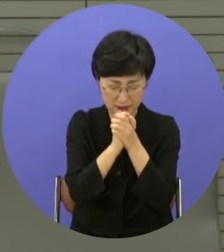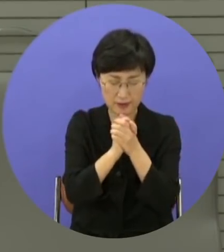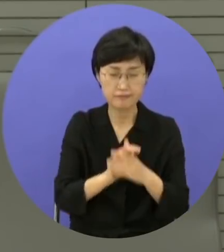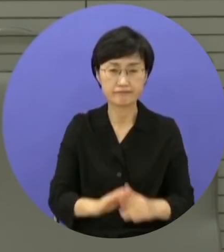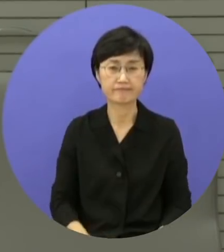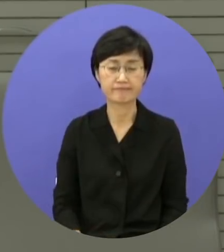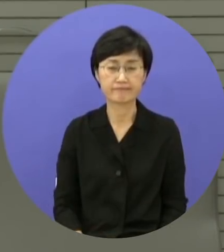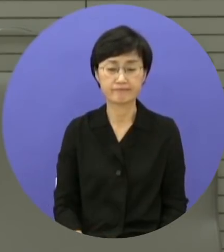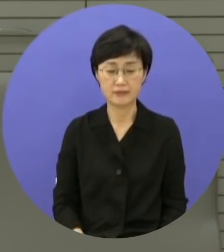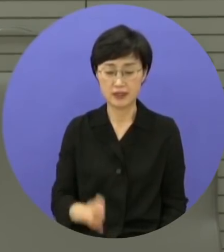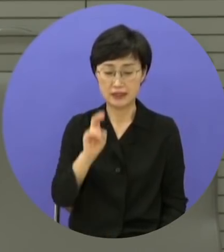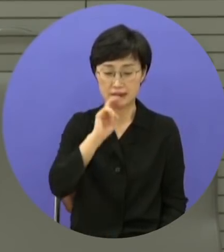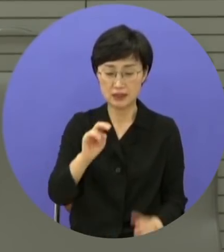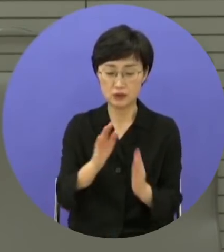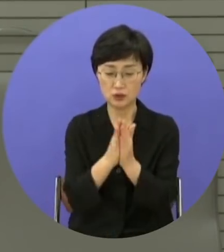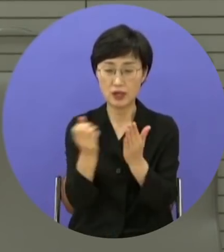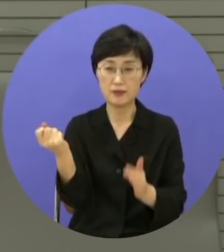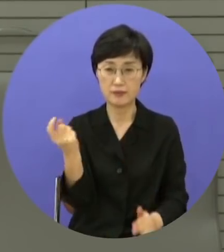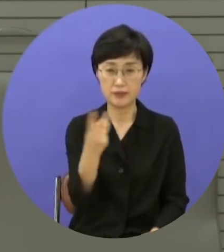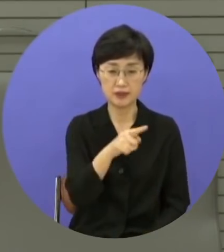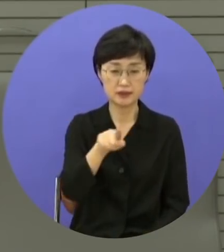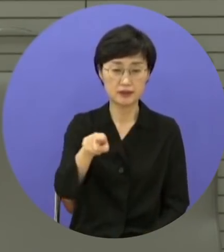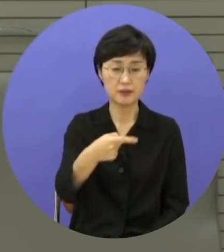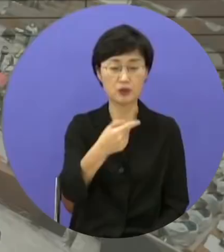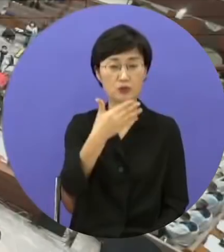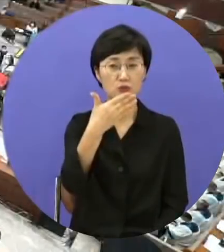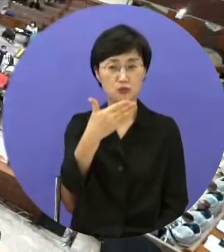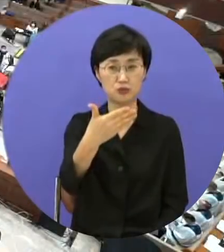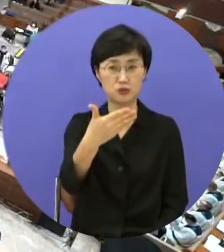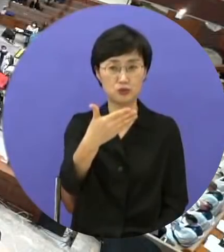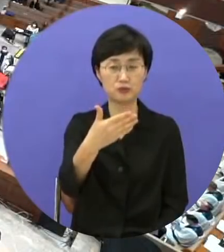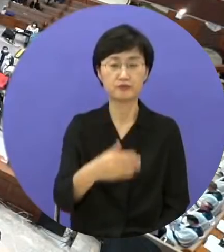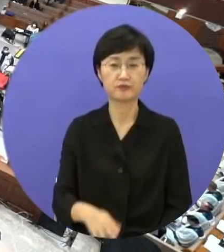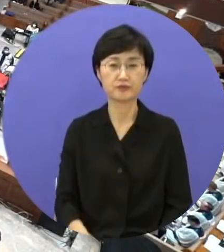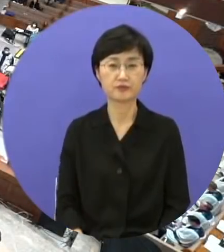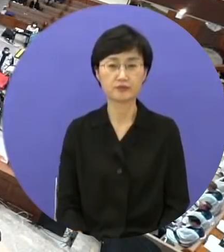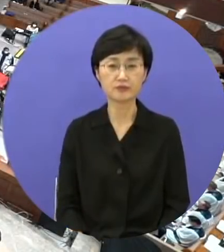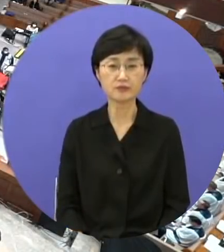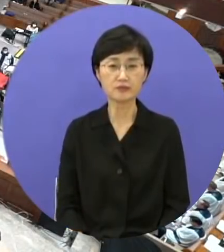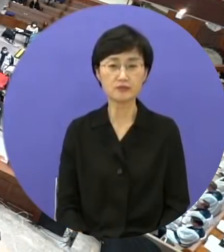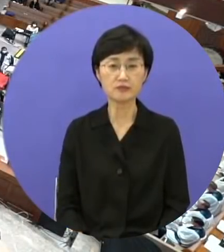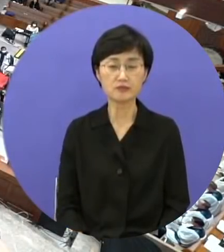Amen. 찬송 109장 찬송 드립니다. Let us sing hymn 109 together.